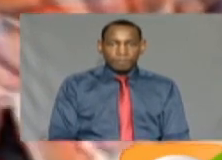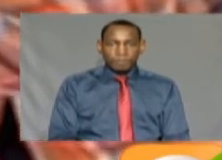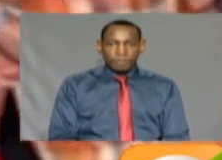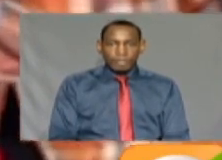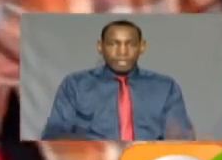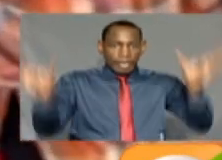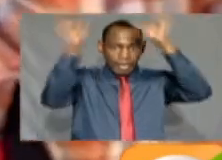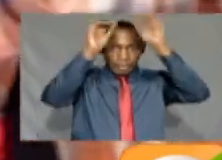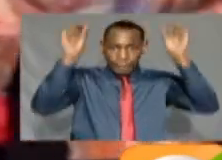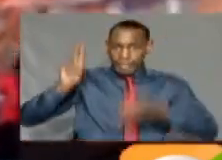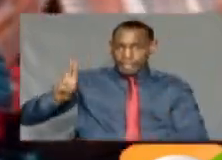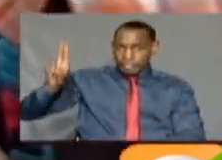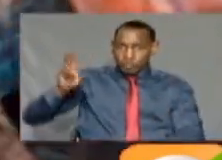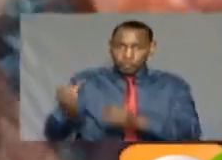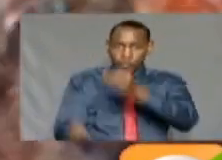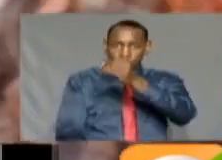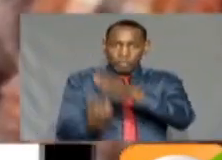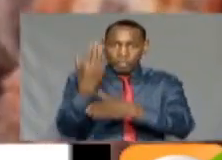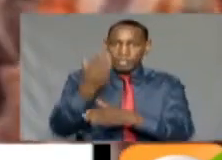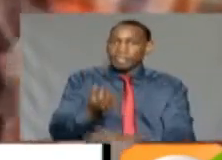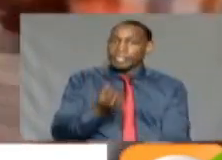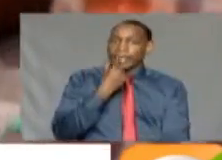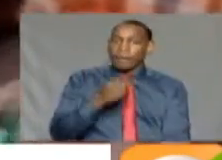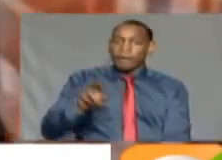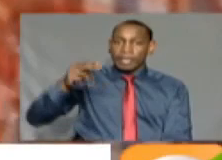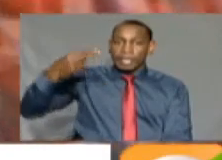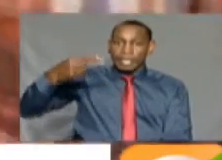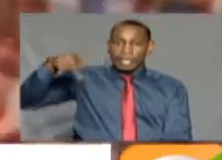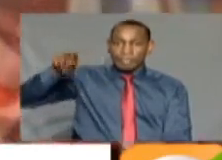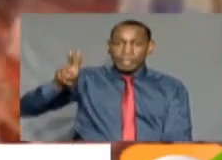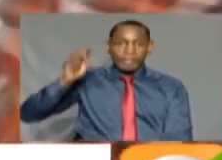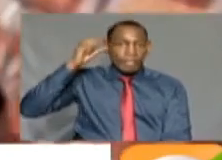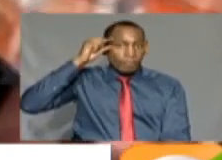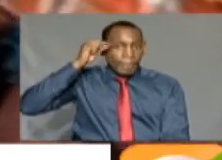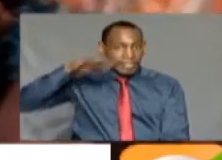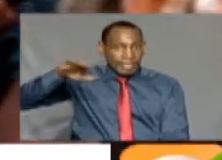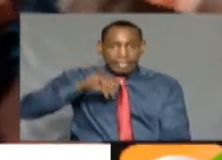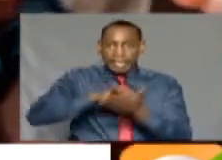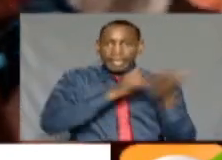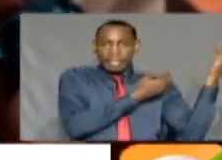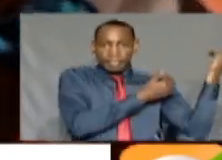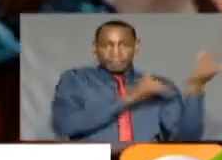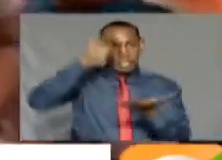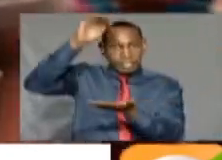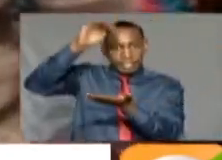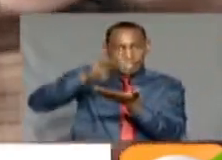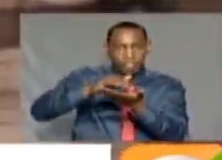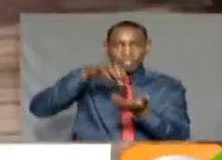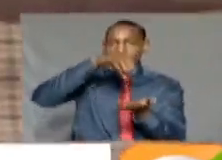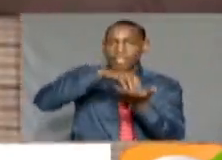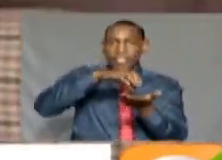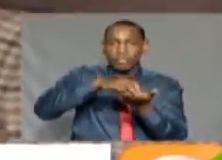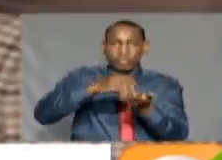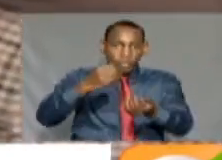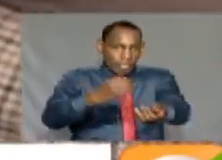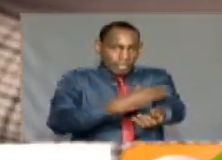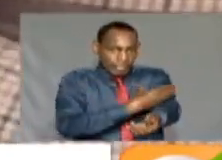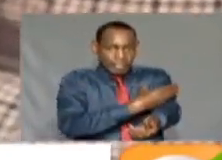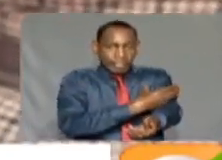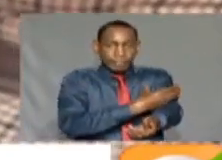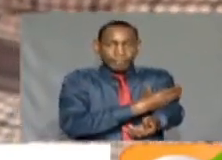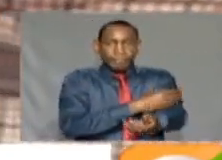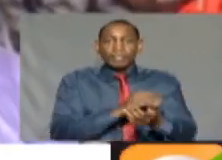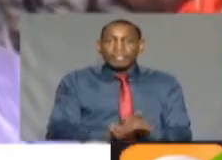Rais Uhuru Kenyatta amezindua chanjo ya HPV mjini Mombasa inayotarajiwa kupunguza visa vya saratani ya